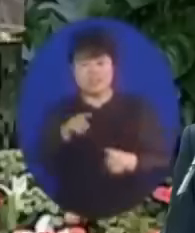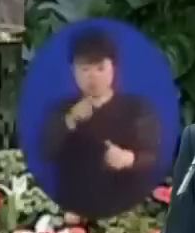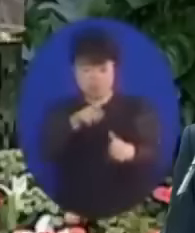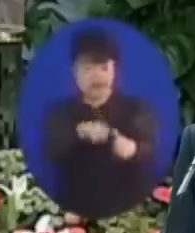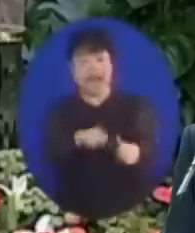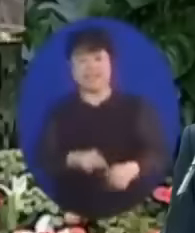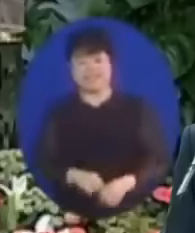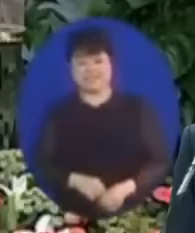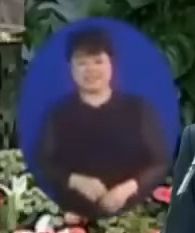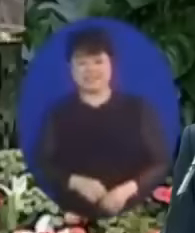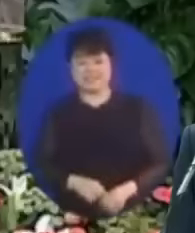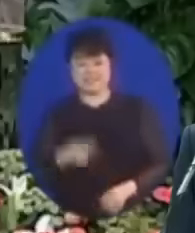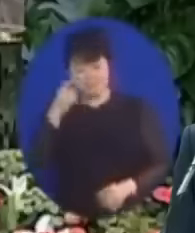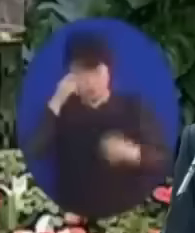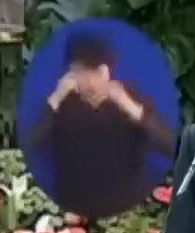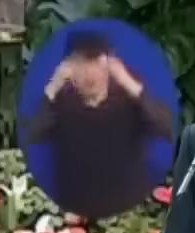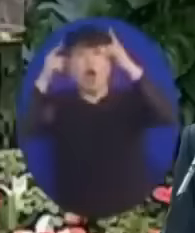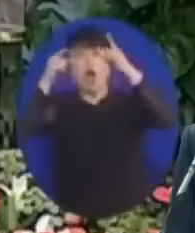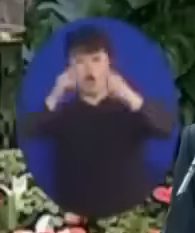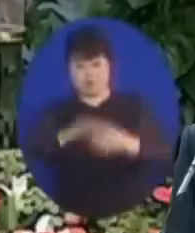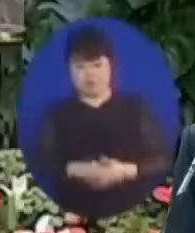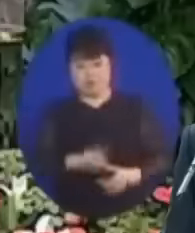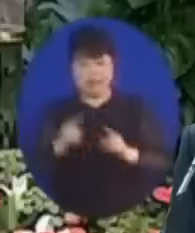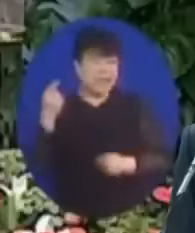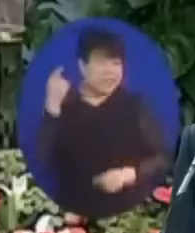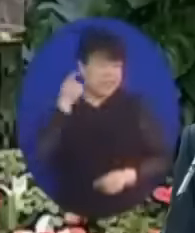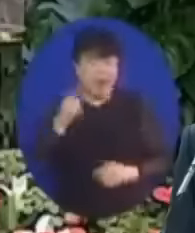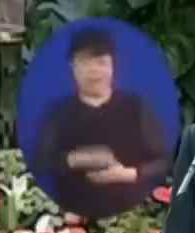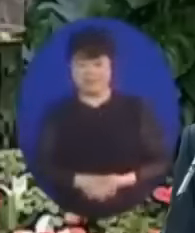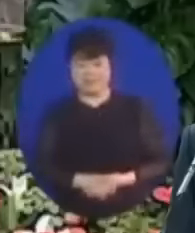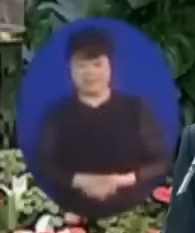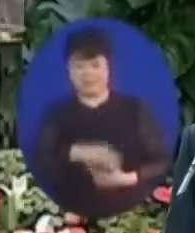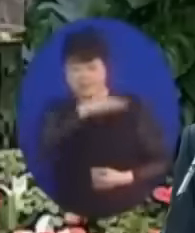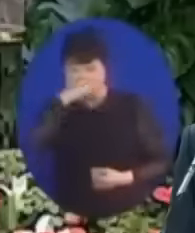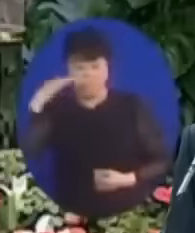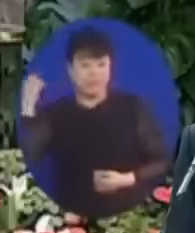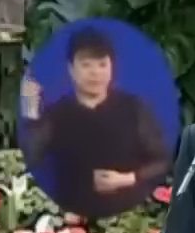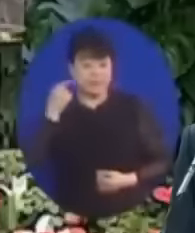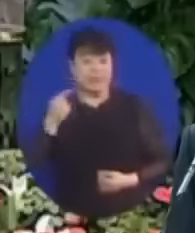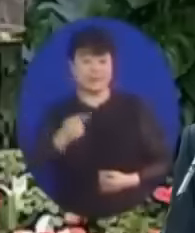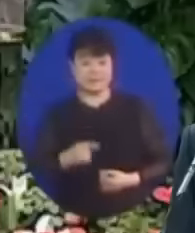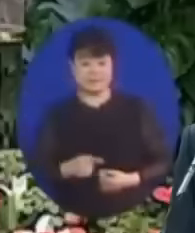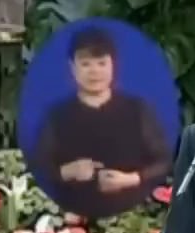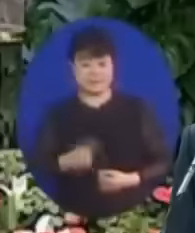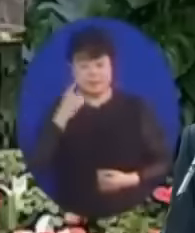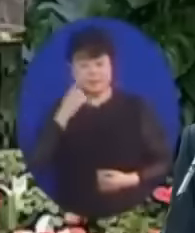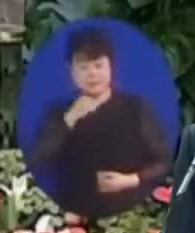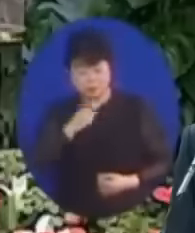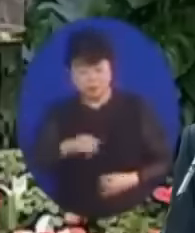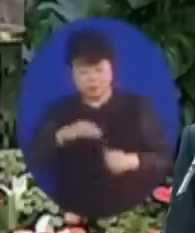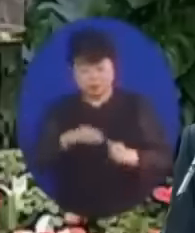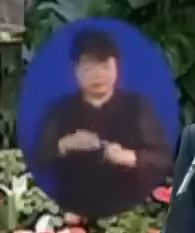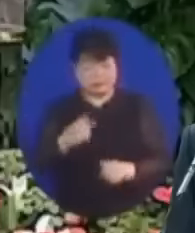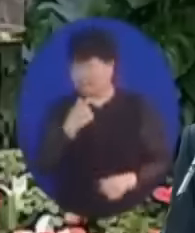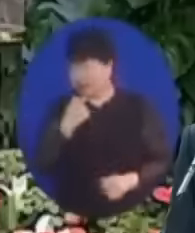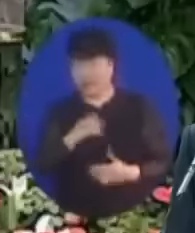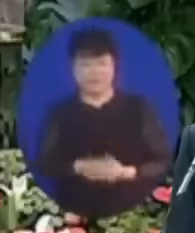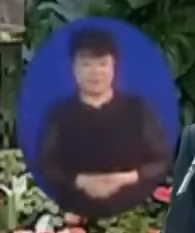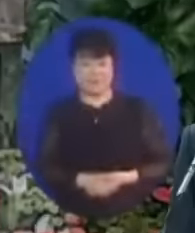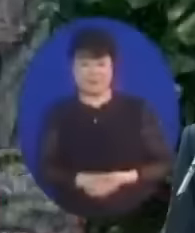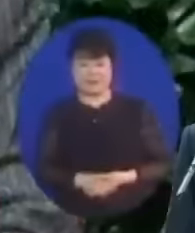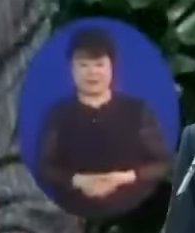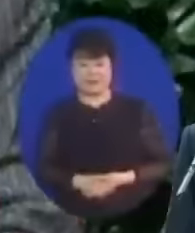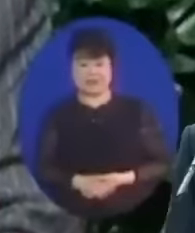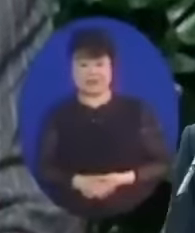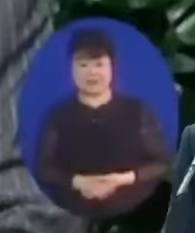이놈들아 눈 좀 똑똑히 뜨고 내 말을 들어라. 나도 너희 조는 놈들 깨우고 싶지 않다.